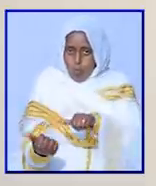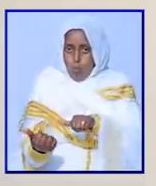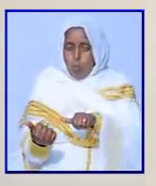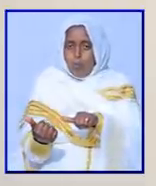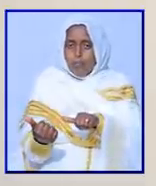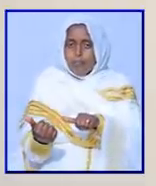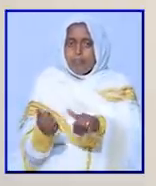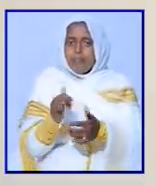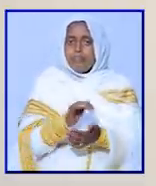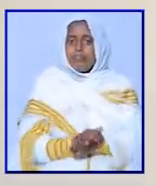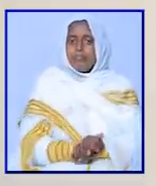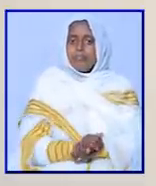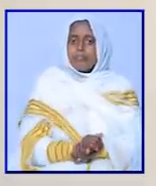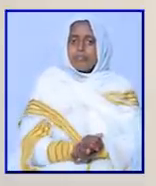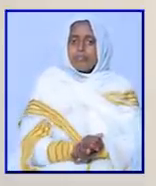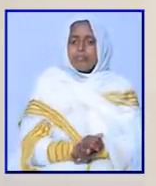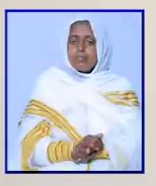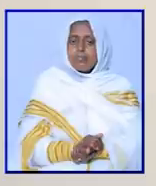አጥምቆ